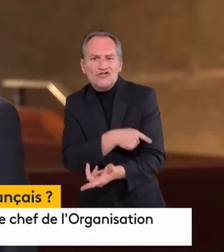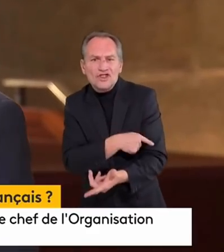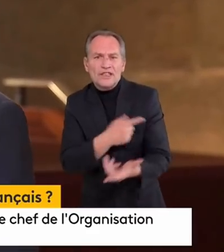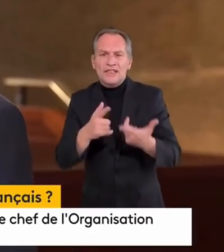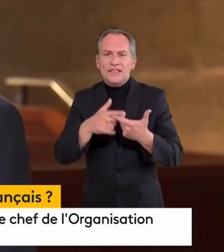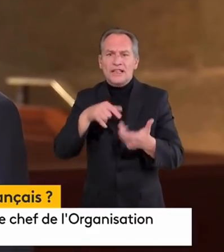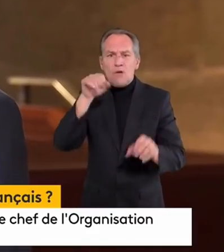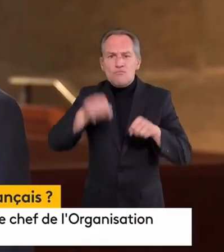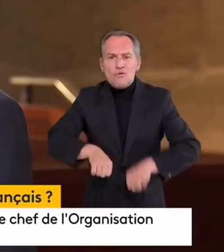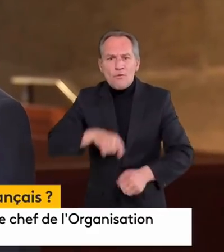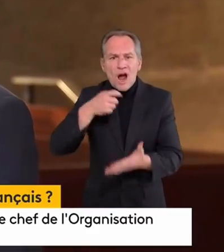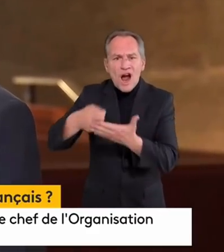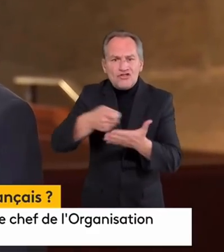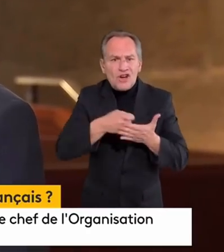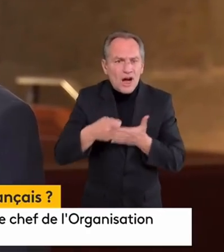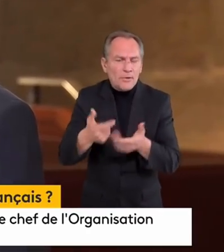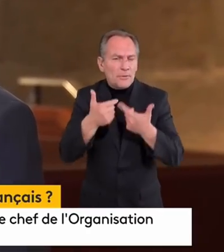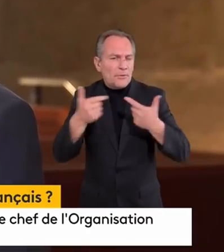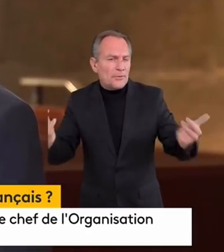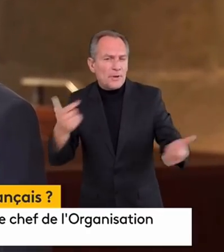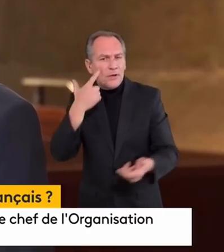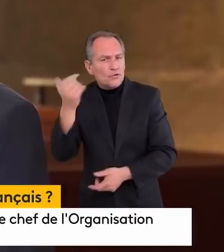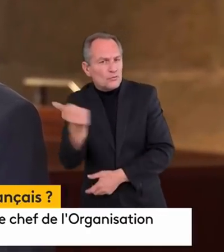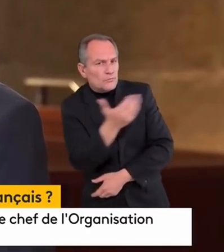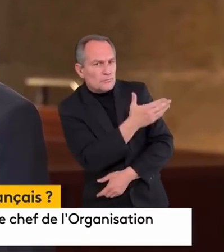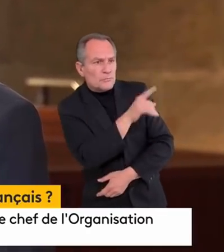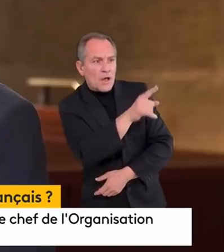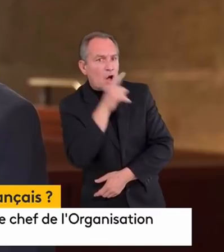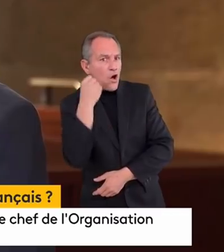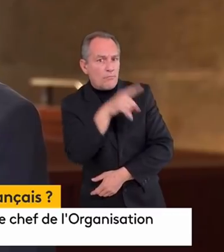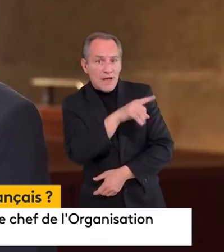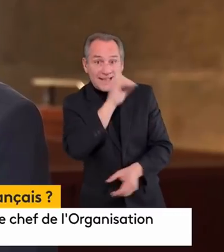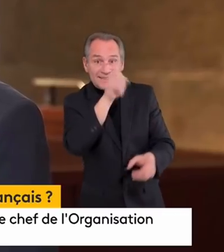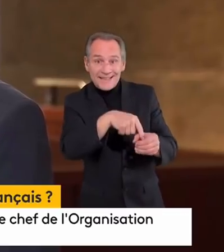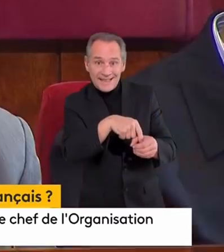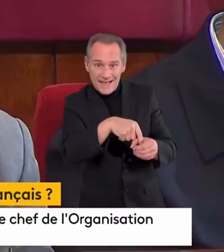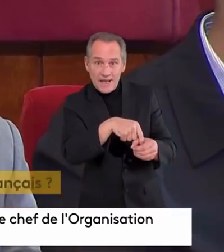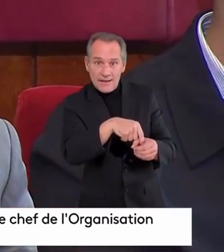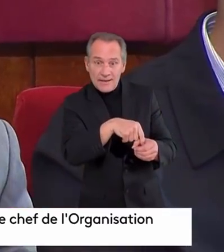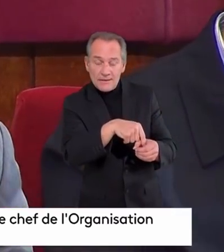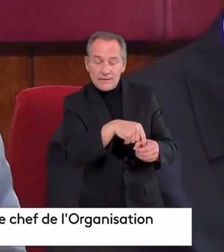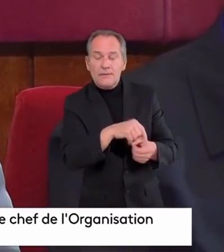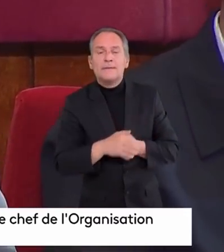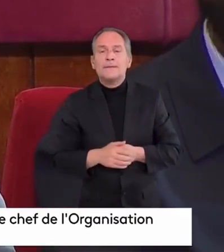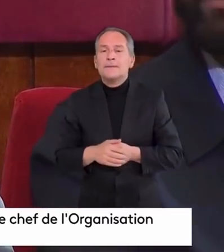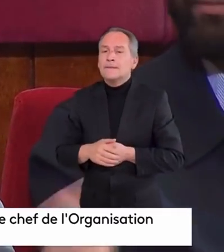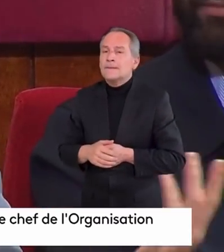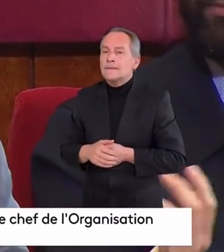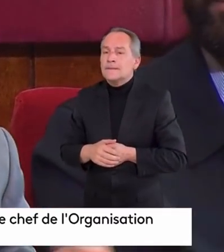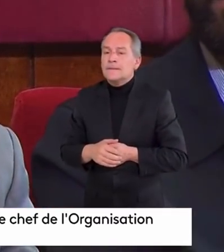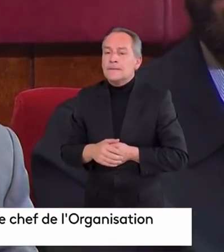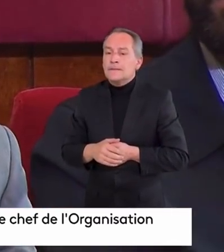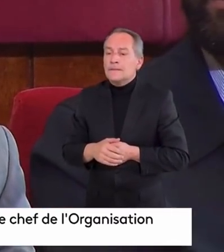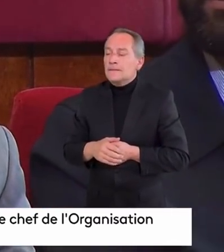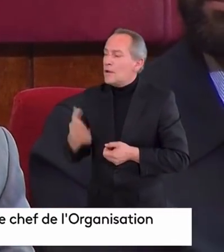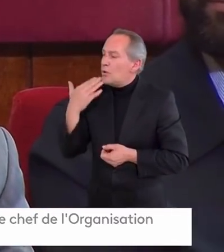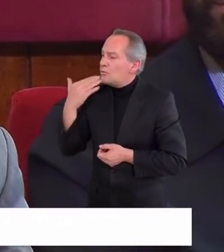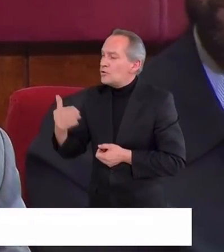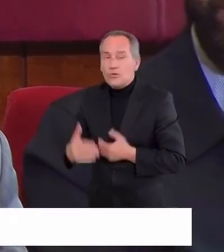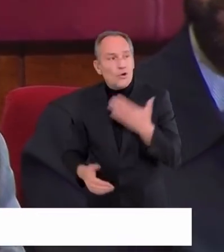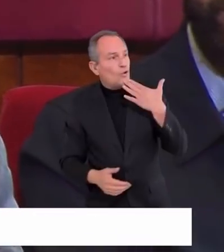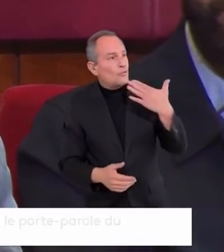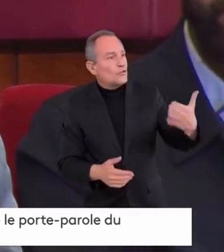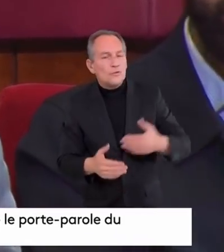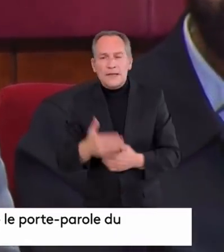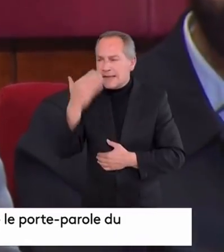c'est Sébastien Mariani, syndicaliste, qui a une question à poser. Oui, bonjour Fabien Roussel. Bonjour. Vous savez, la cohésion sociale